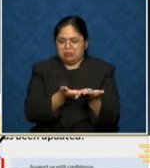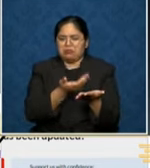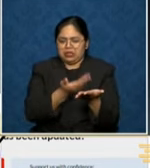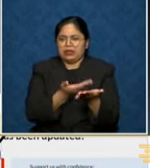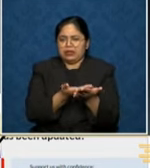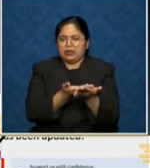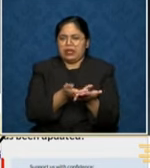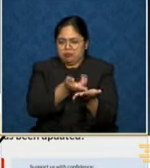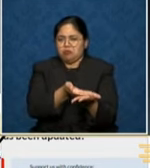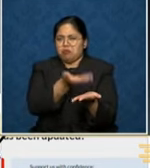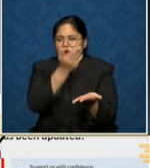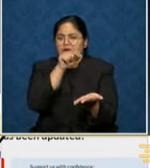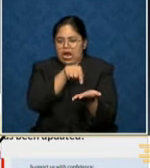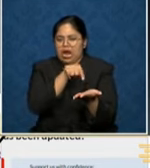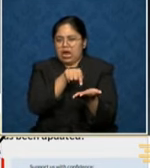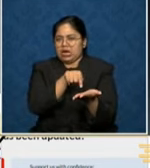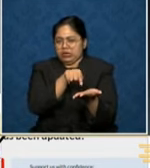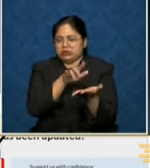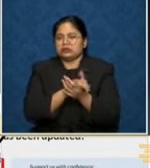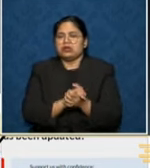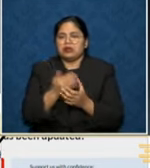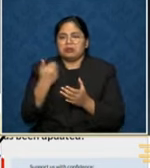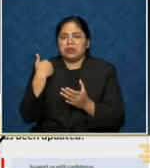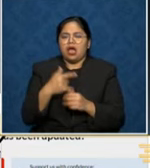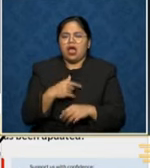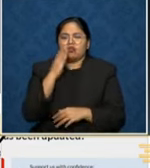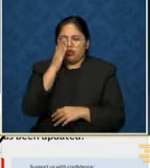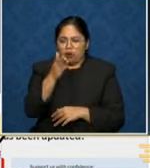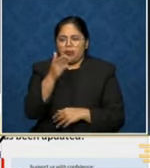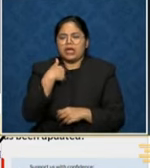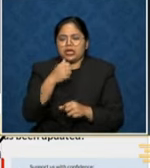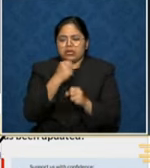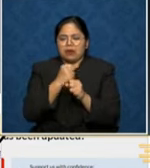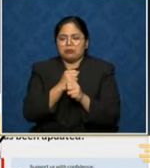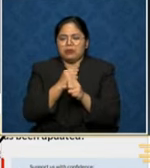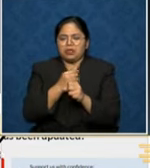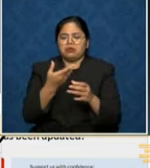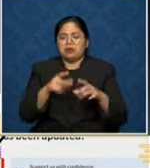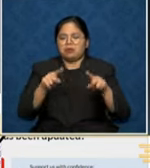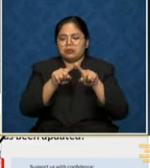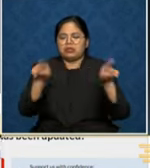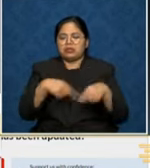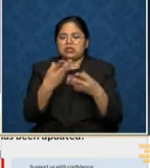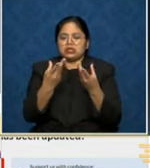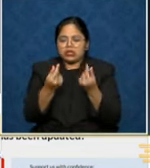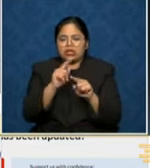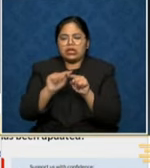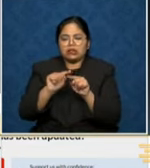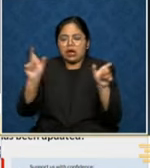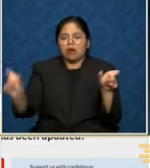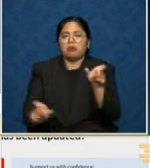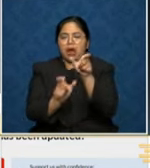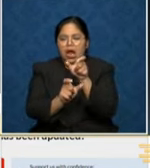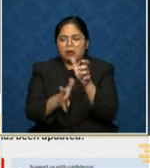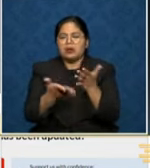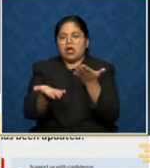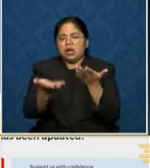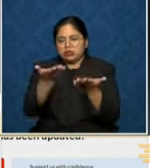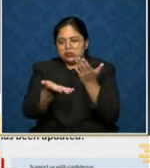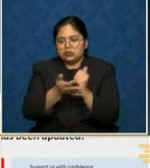และสิ่งสำคัญต่อมาคือเรากำลังจะเตรียมเป็นทรัพย์สินในการค้ำประกันบุคคลในชั้นพนักงานสอบสวนก็ดีน